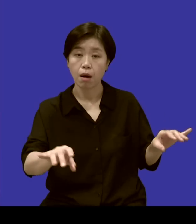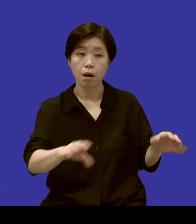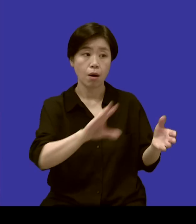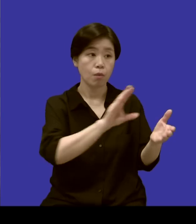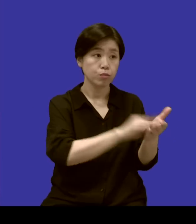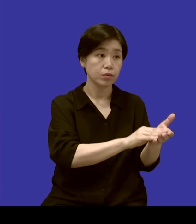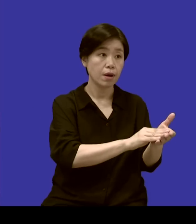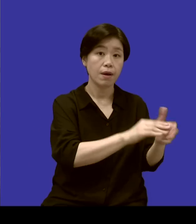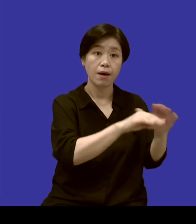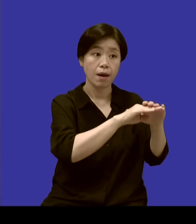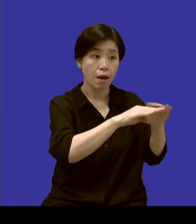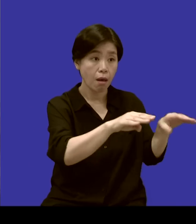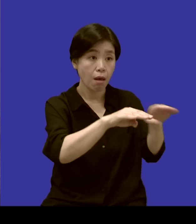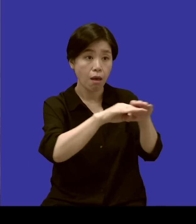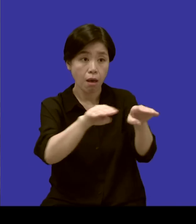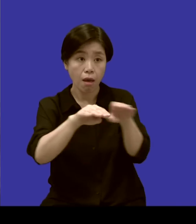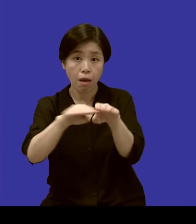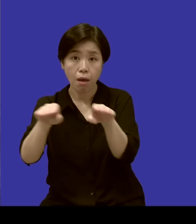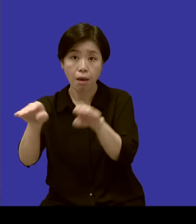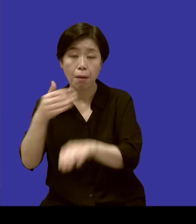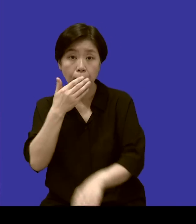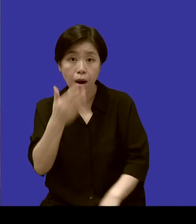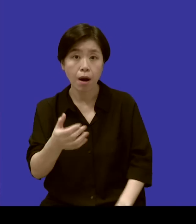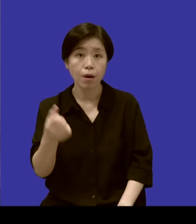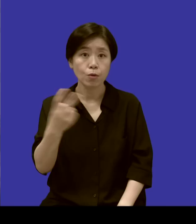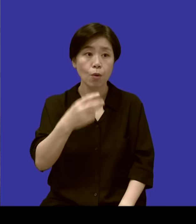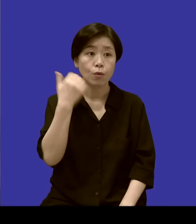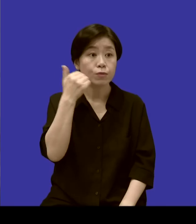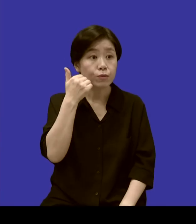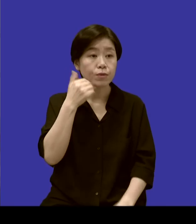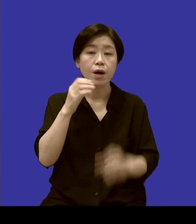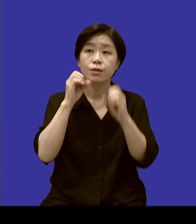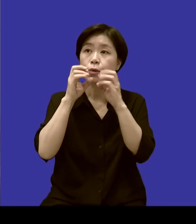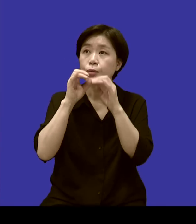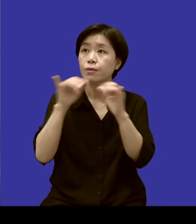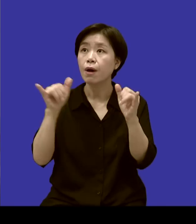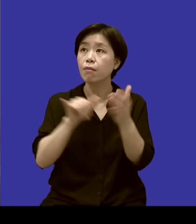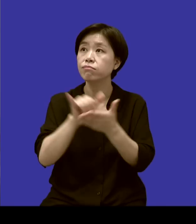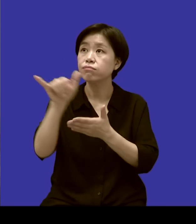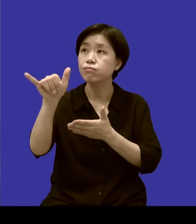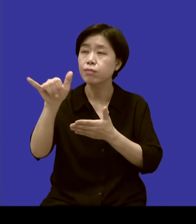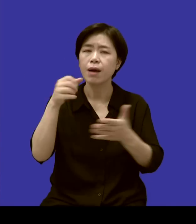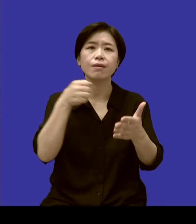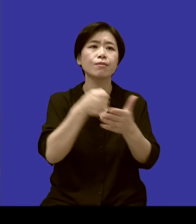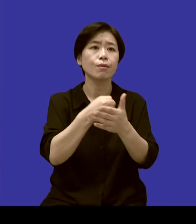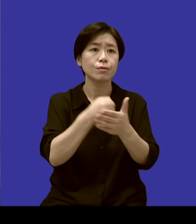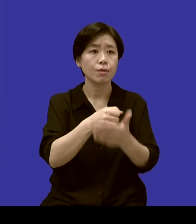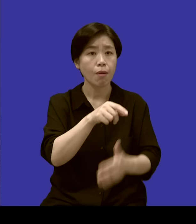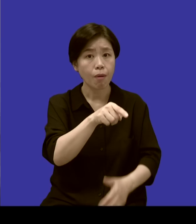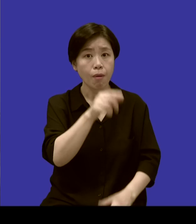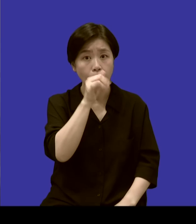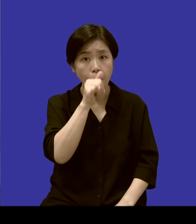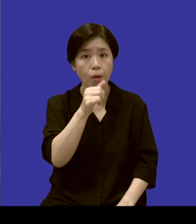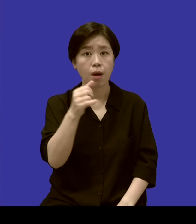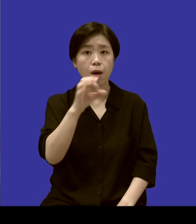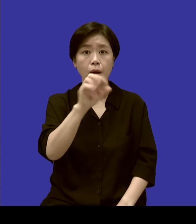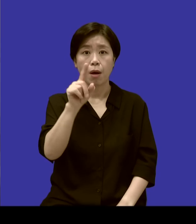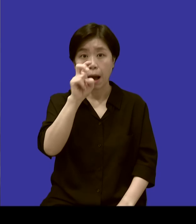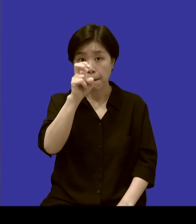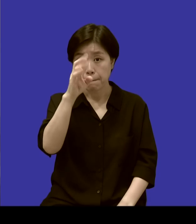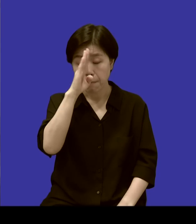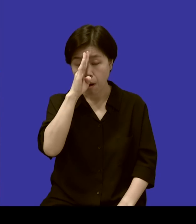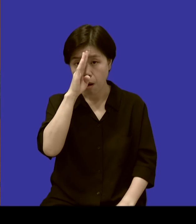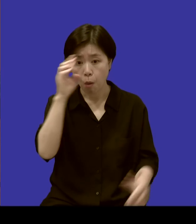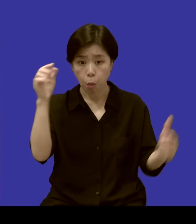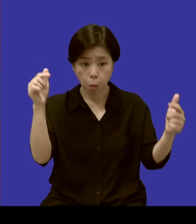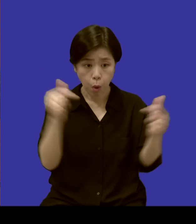더 목회하시는 분들이 두세 분 나오고 또 선교사로 결신하는 분들 또 떠나고 암이 회복되어지는